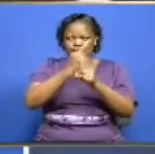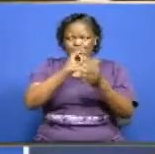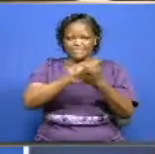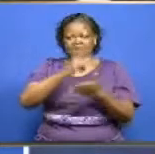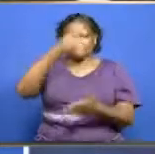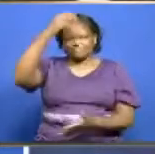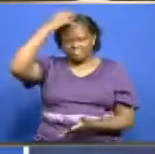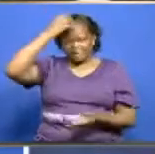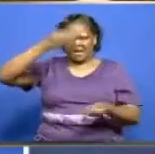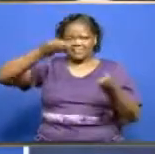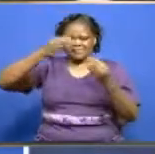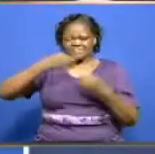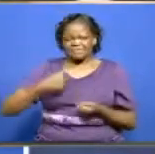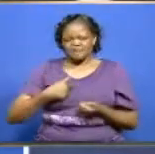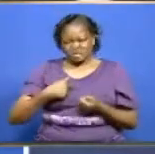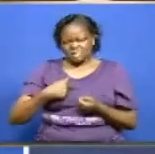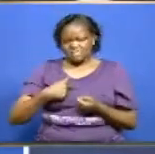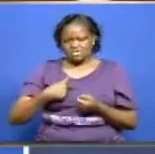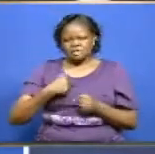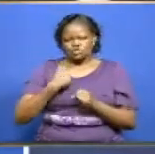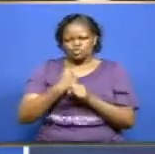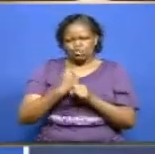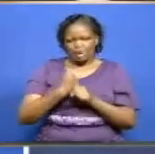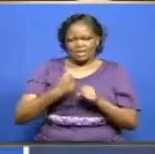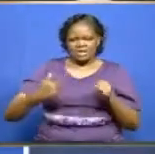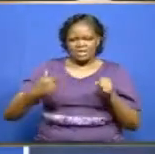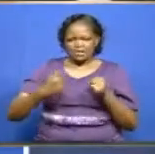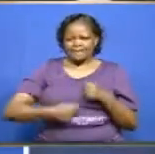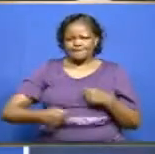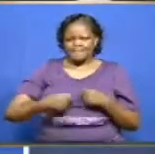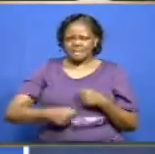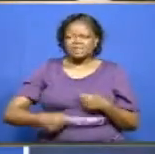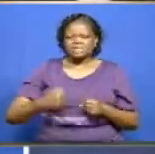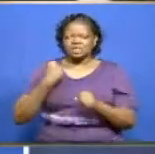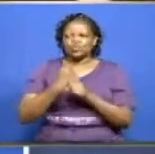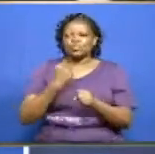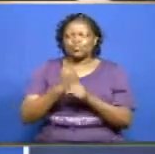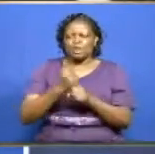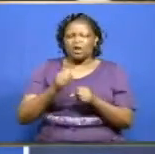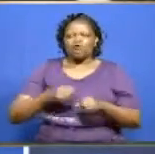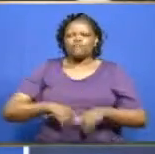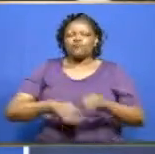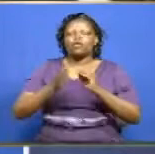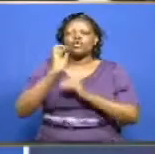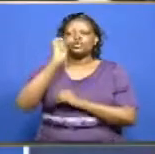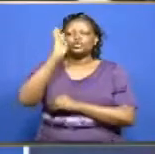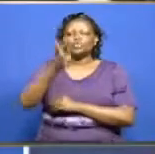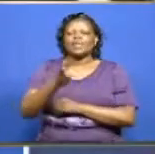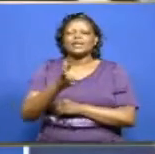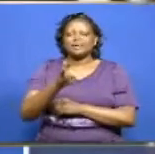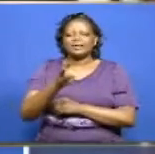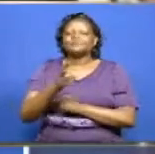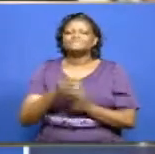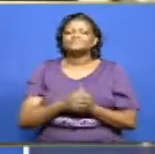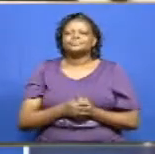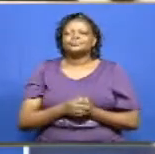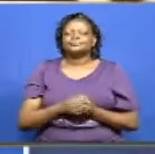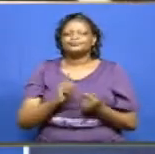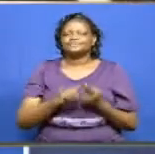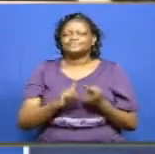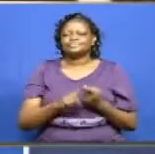Mtakatifu amenituma niifanye Malindi, nifanye kulingana na mapenzi ya Mungu, nifanye